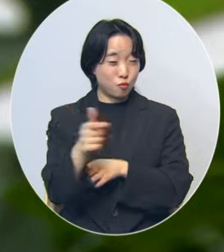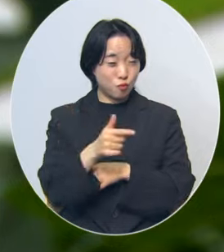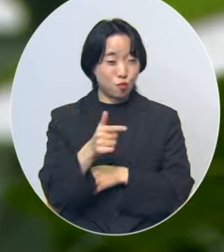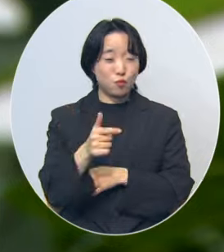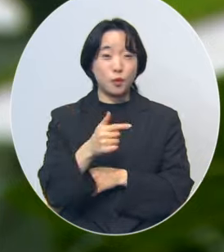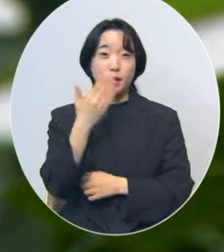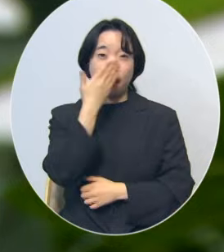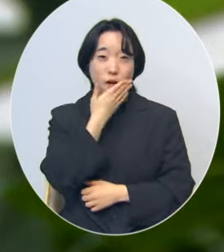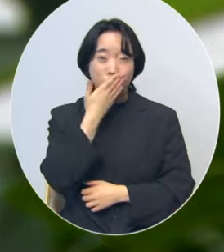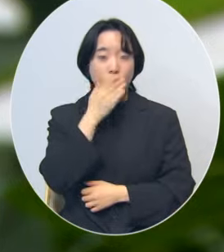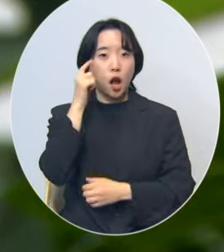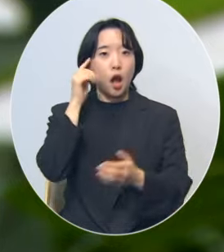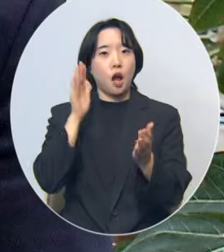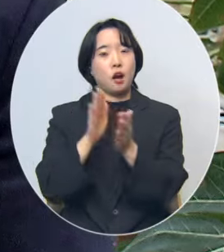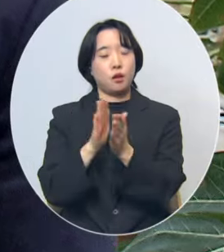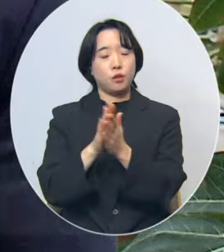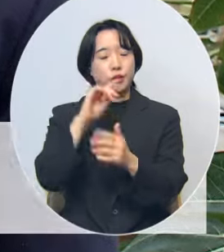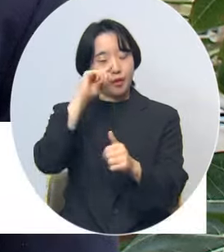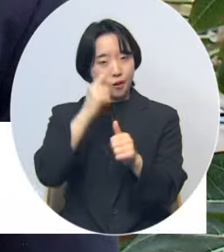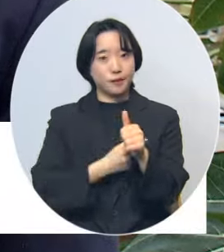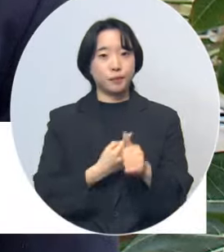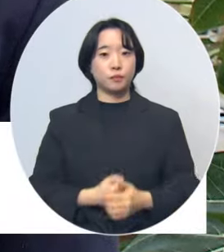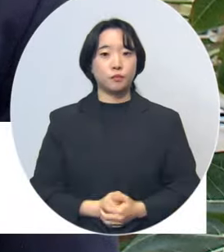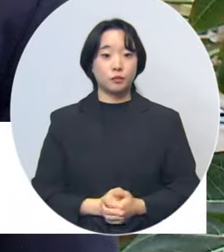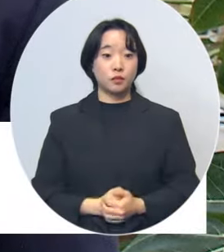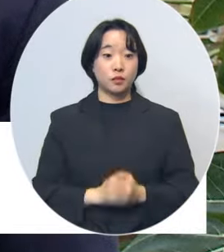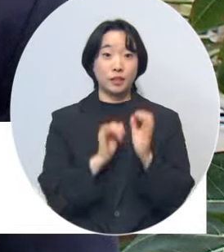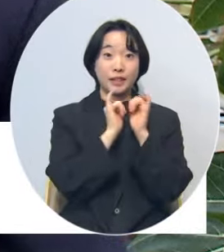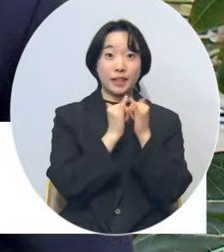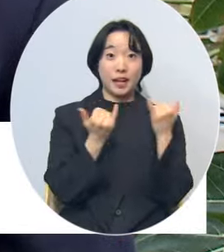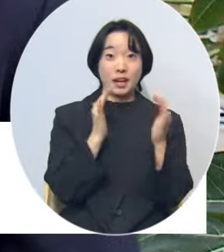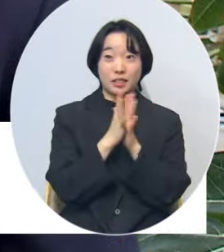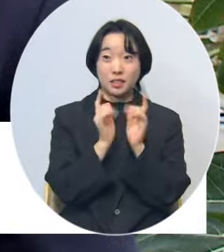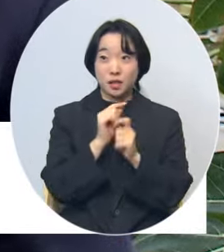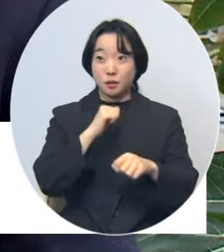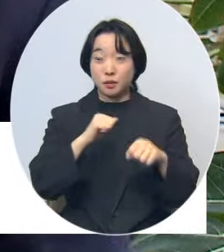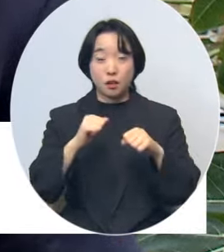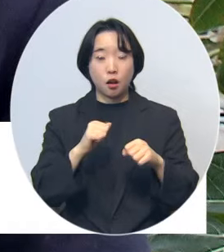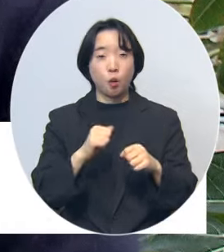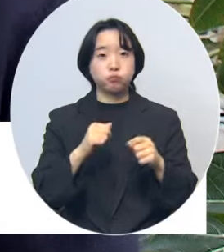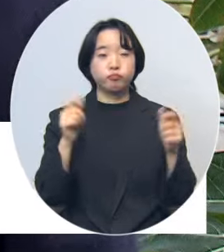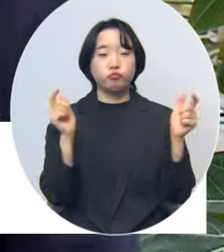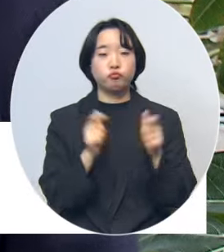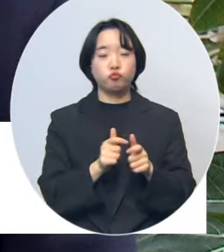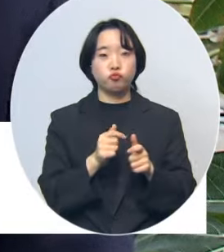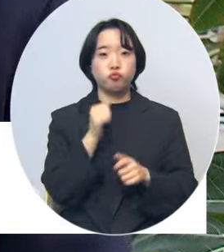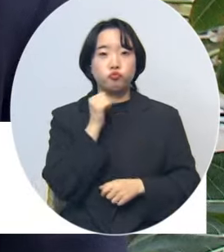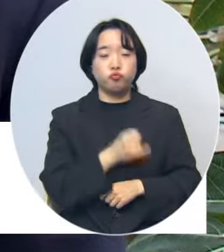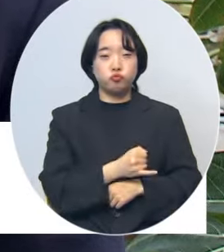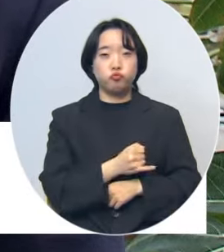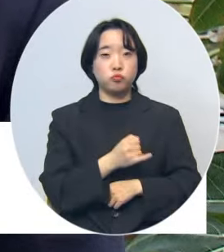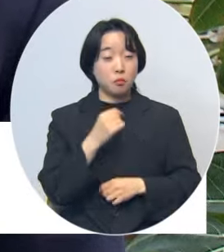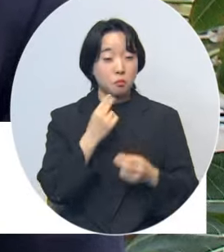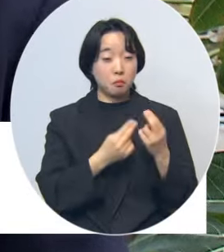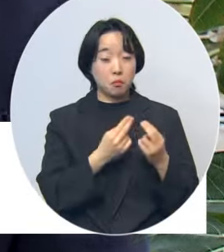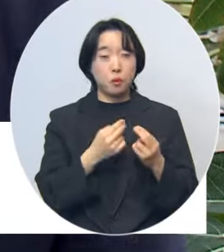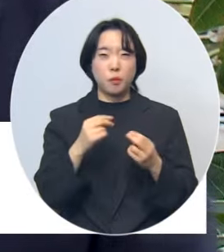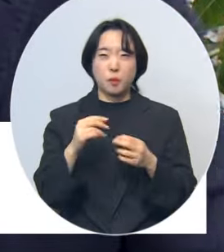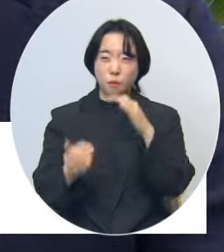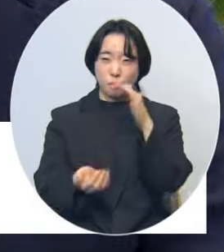조절할 수 있습니다 사람의 손이 최선으로 취하로 어 투입 되면서도